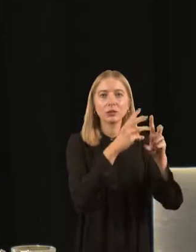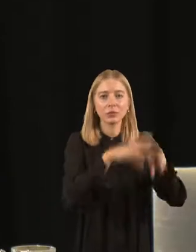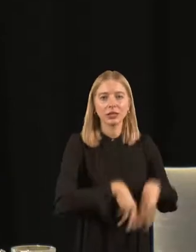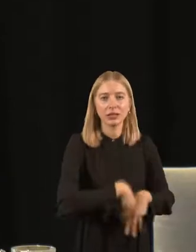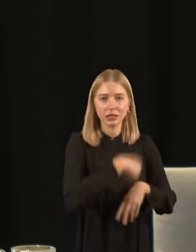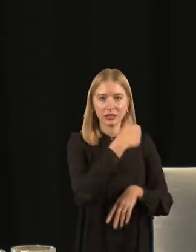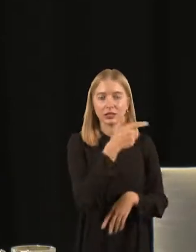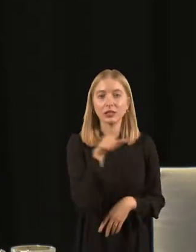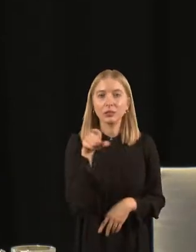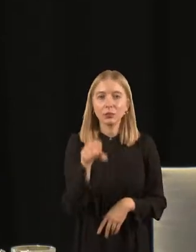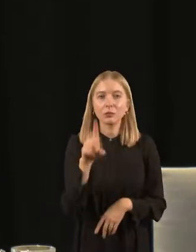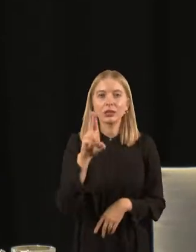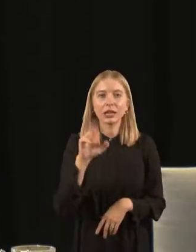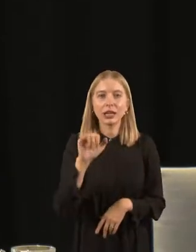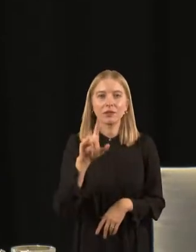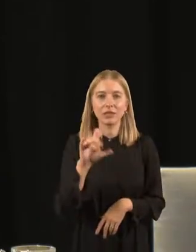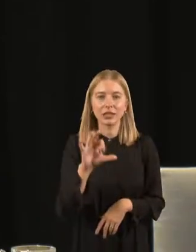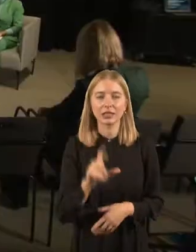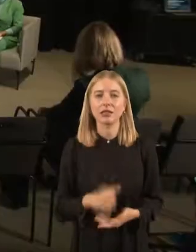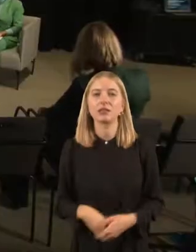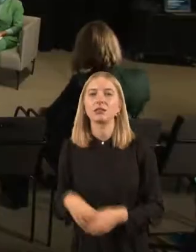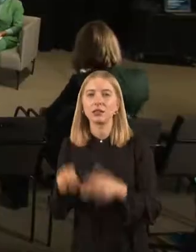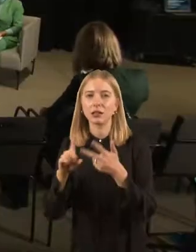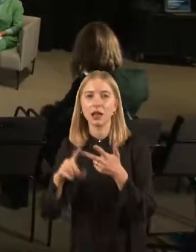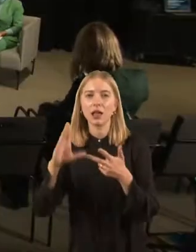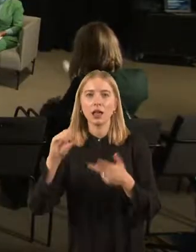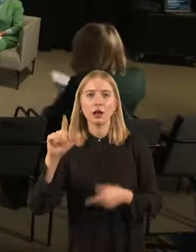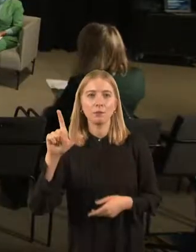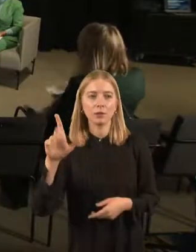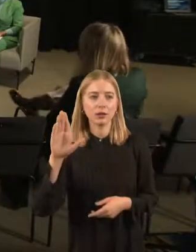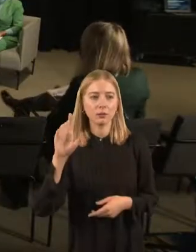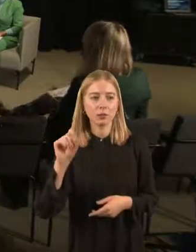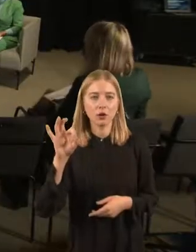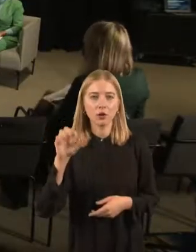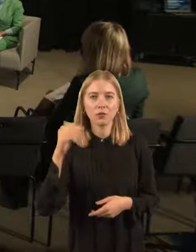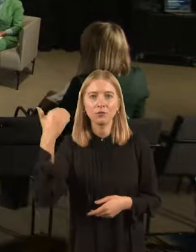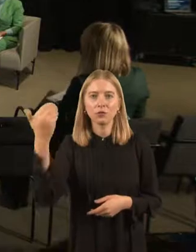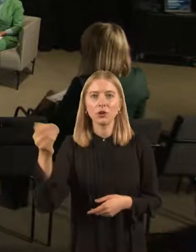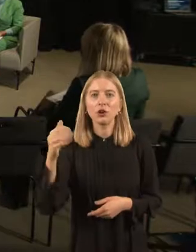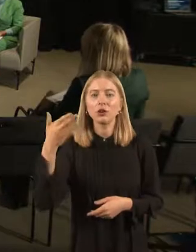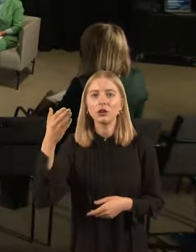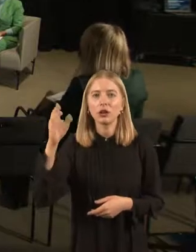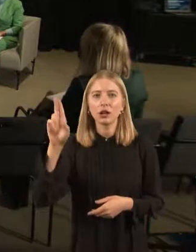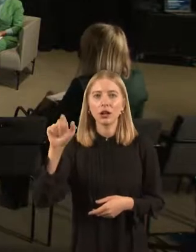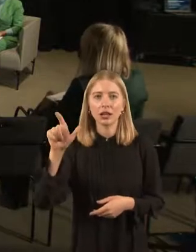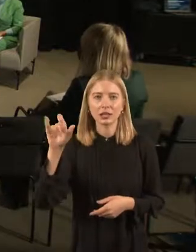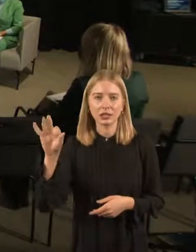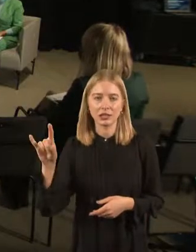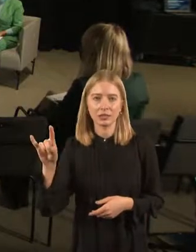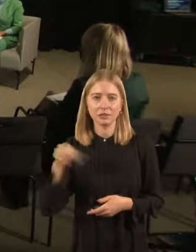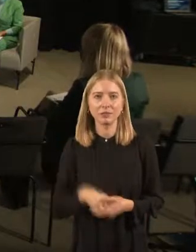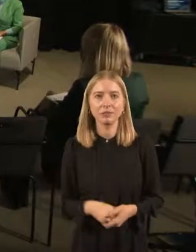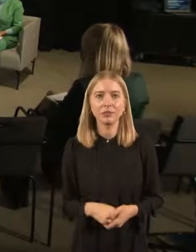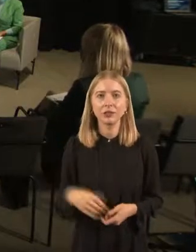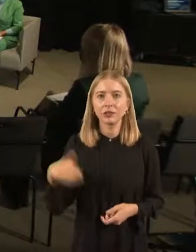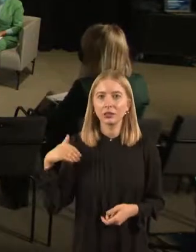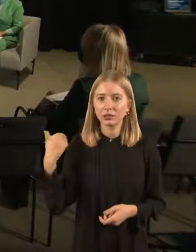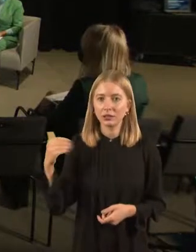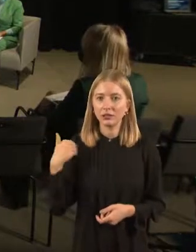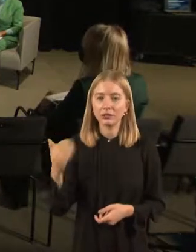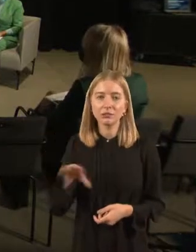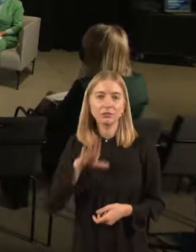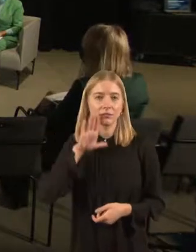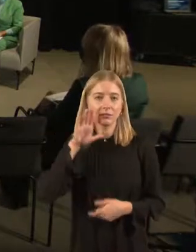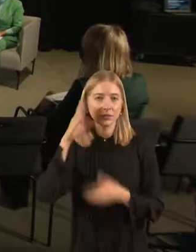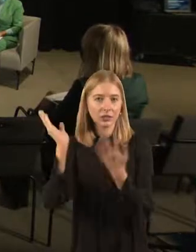premjerės patarėjas, sveiki ponė Krinickai, EBPO aplinkos direktorato direktorius Rodolfo Lacy. Good afternoon, Mr. Lacy.